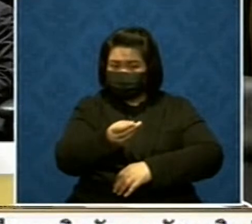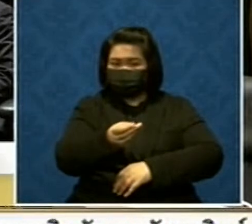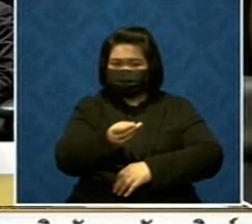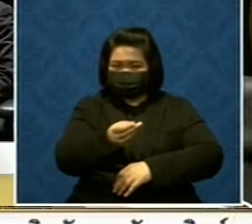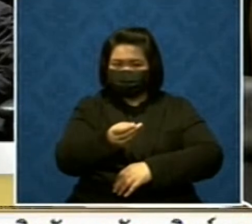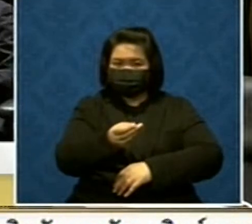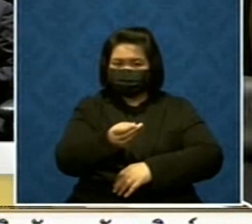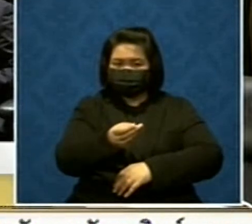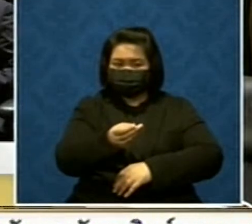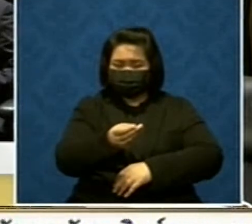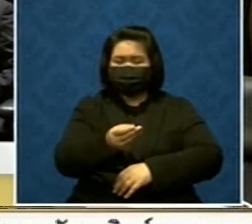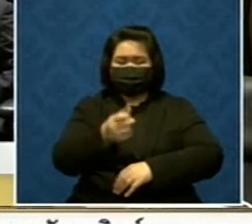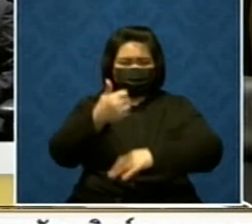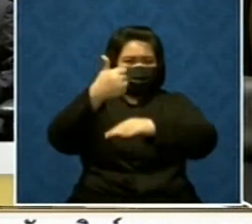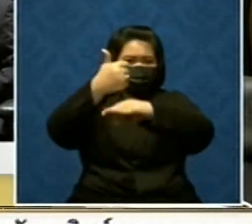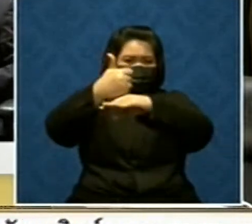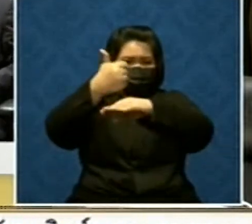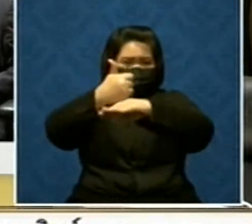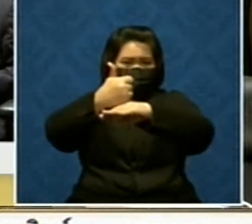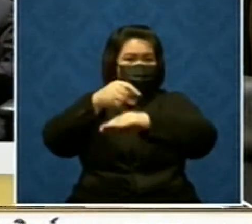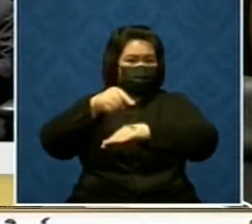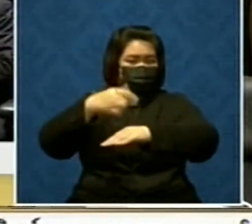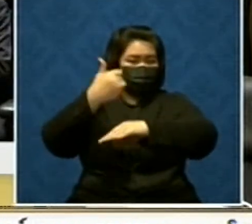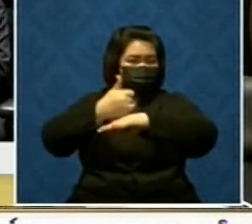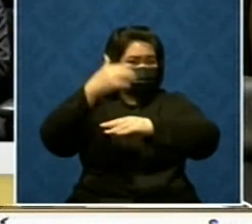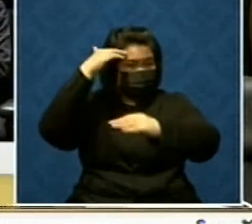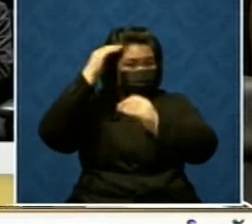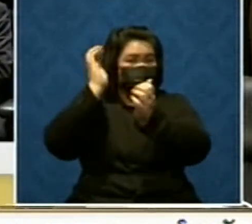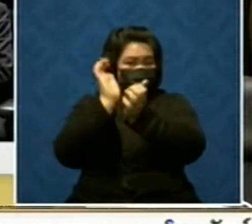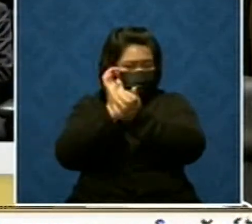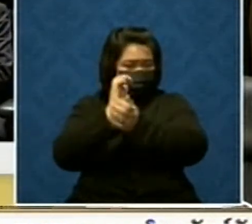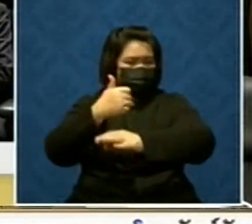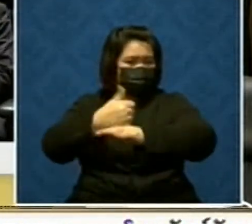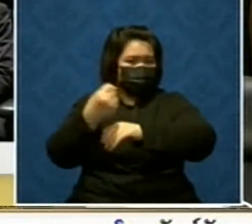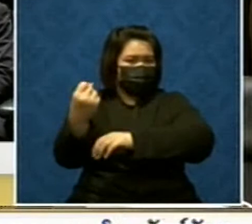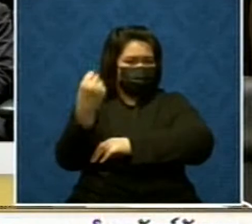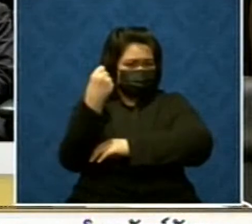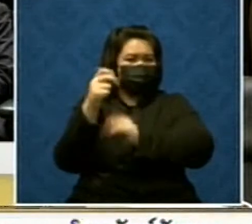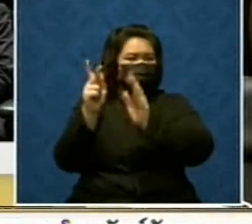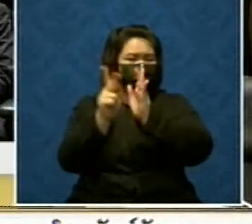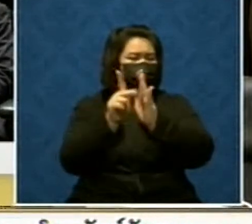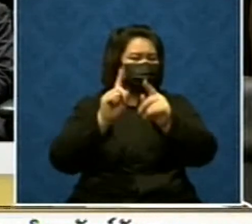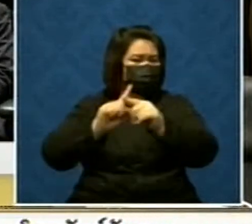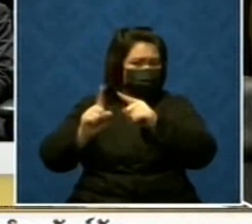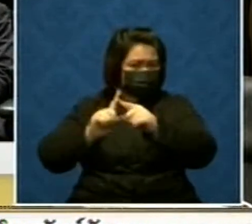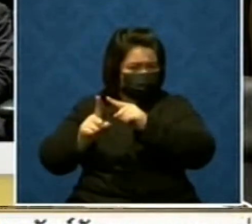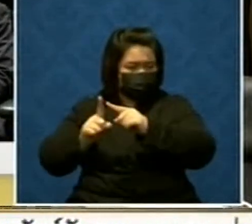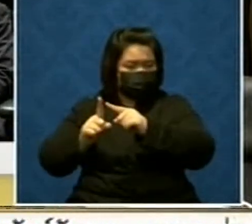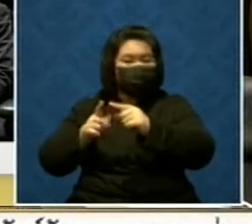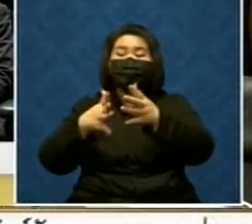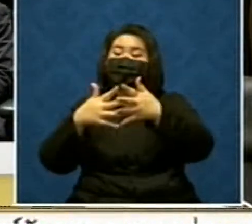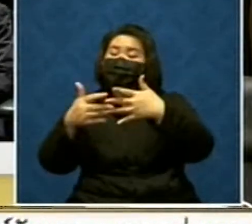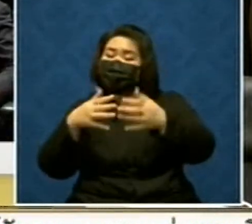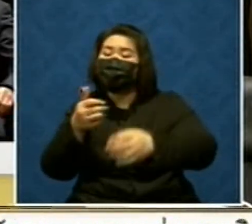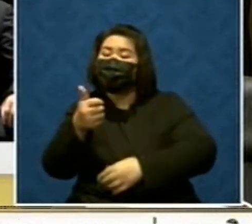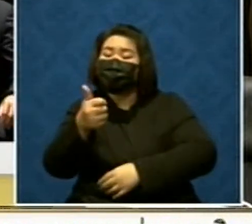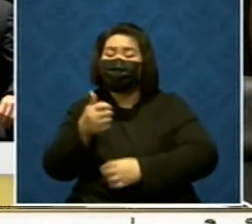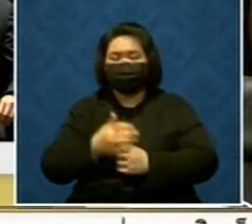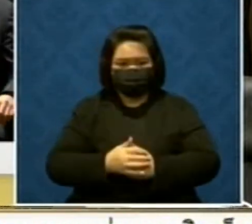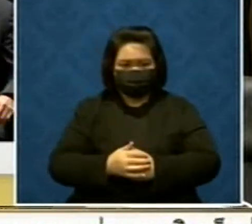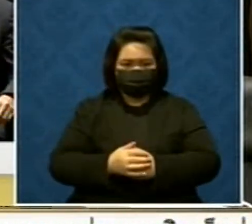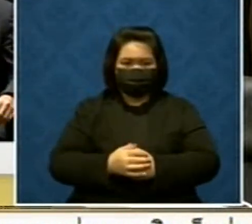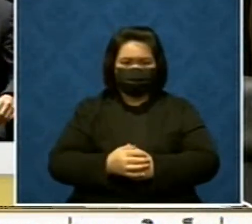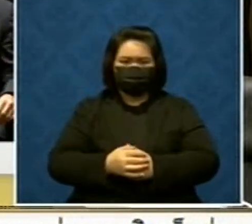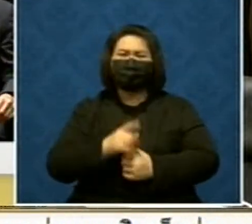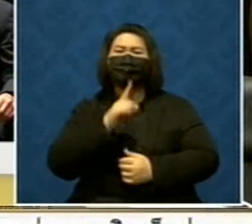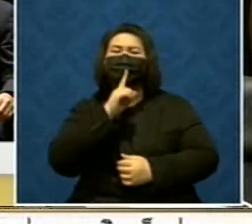ผบ.มีอำนาจจริงครับที่จะยกเว้นกฎระเบียบต่างๆผบ.หน่วยเนี่ยเขาท